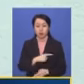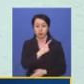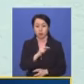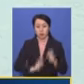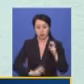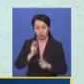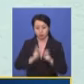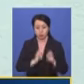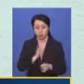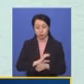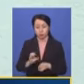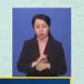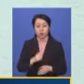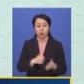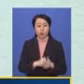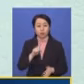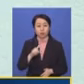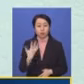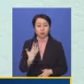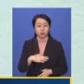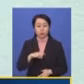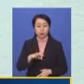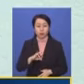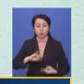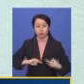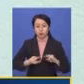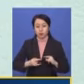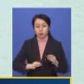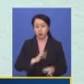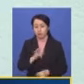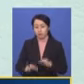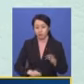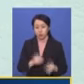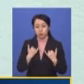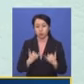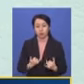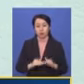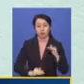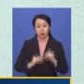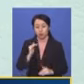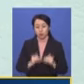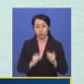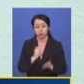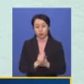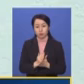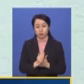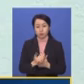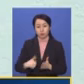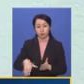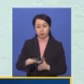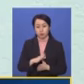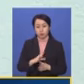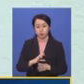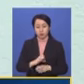завод будет выпускать до 150 тысяч штук кирпича в сутки. Сегодня оборудование и металлоконструкция полностью